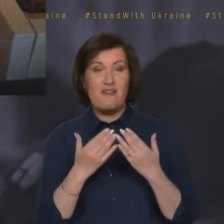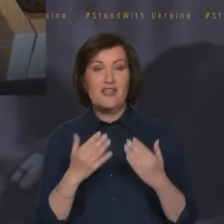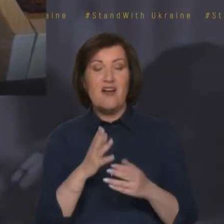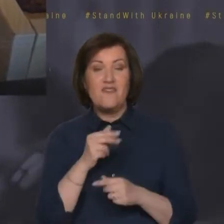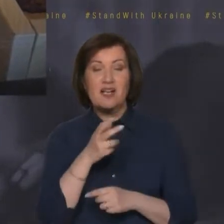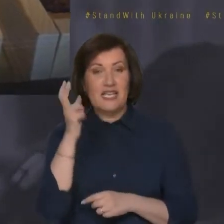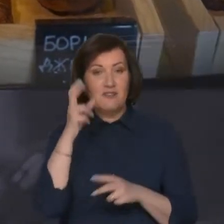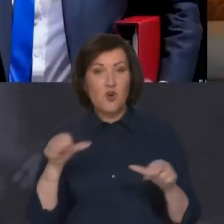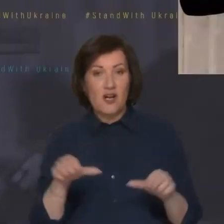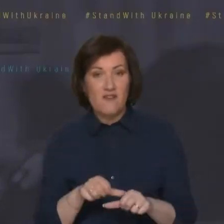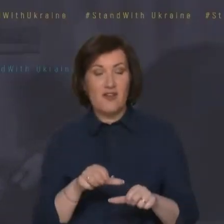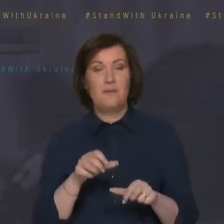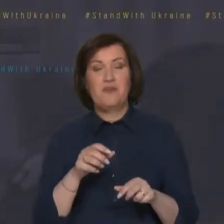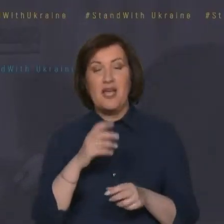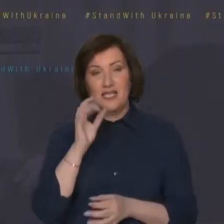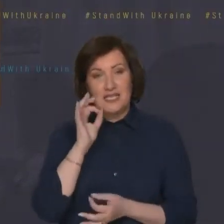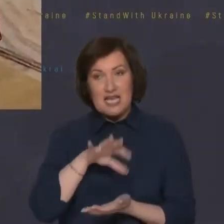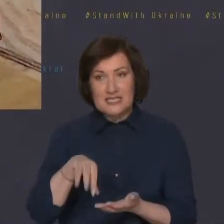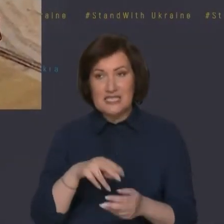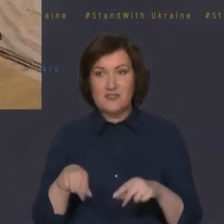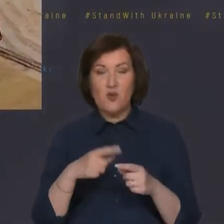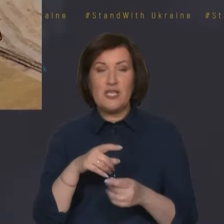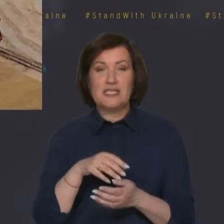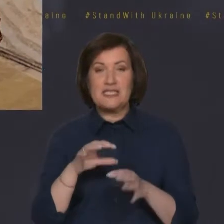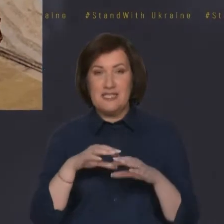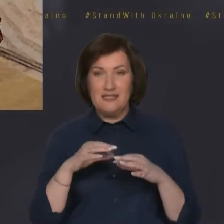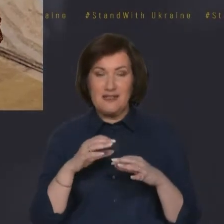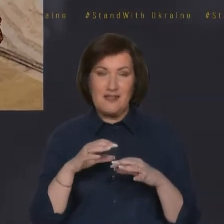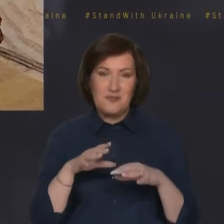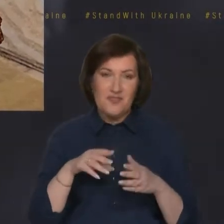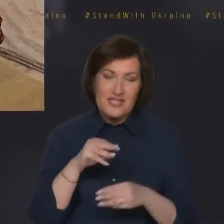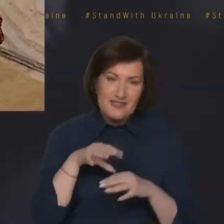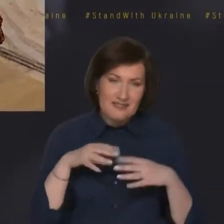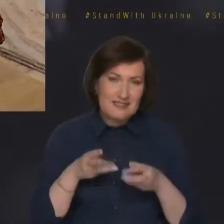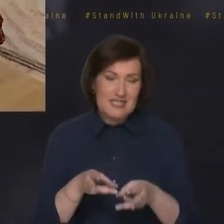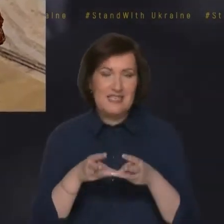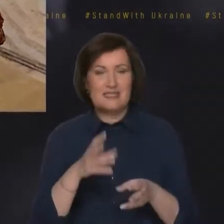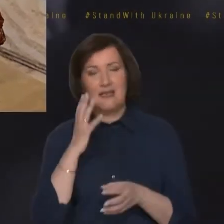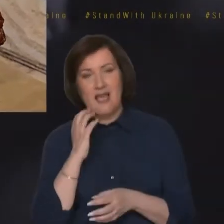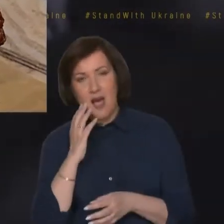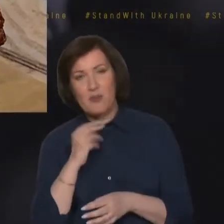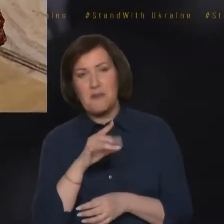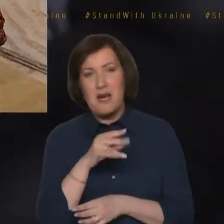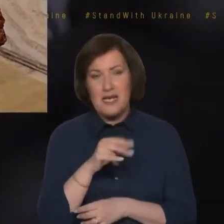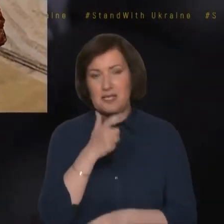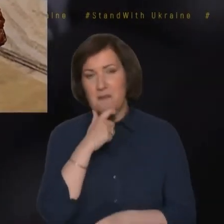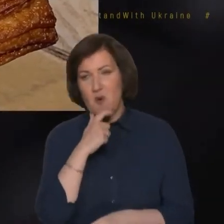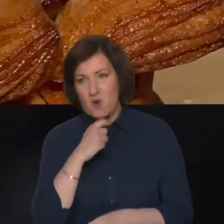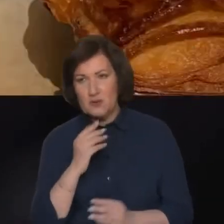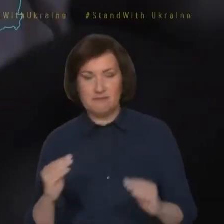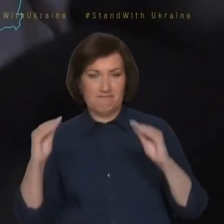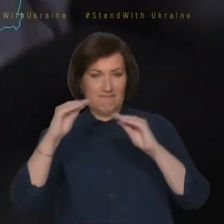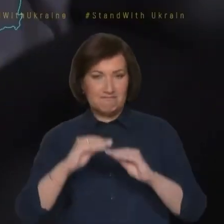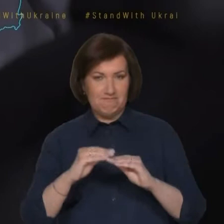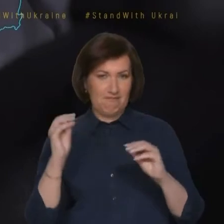київських кафе. Десерт створений із листкового тіста, заварного крему, печених яблук, меренги та морозива.